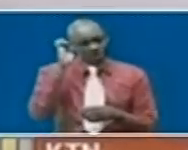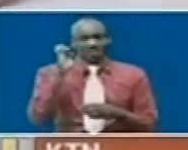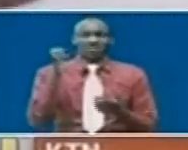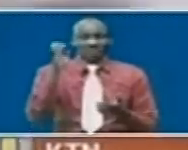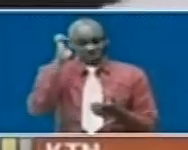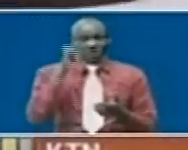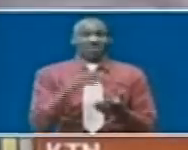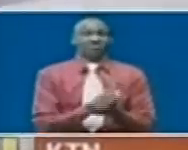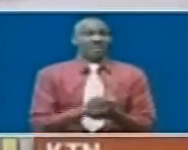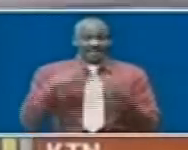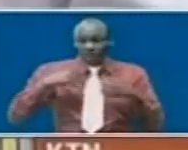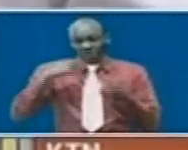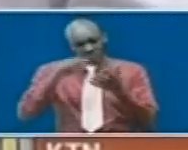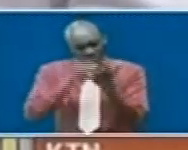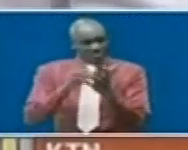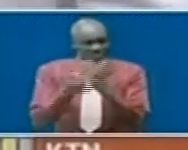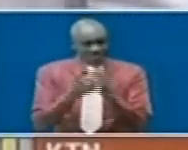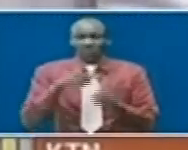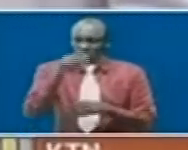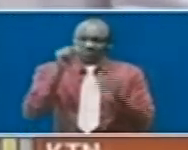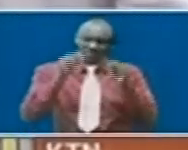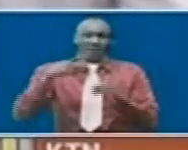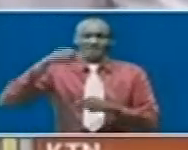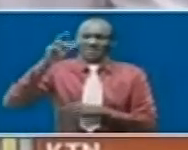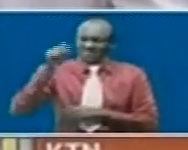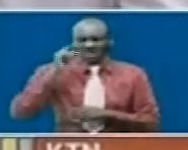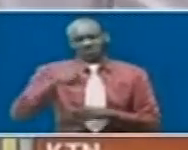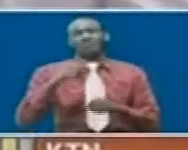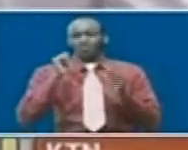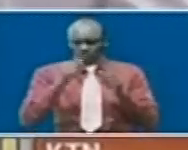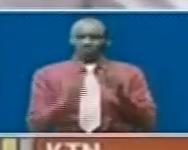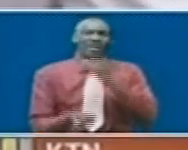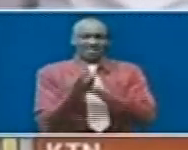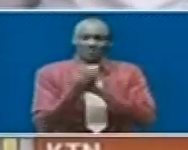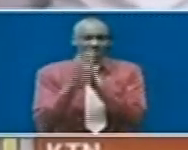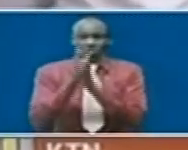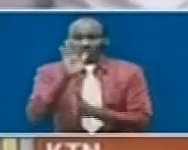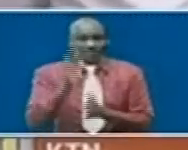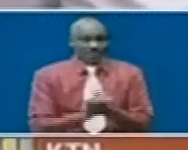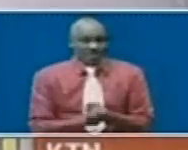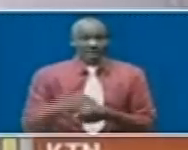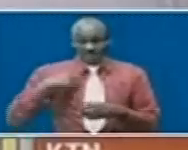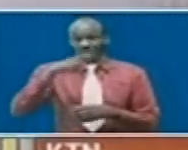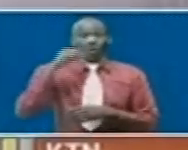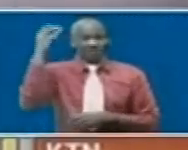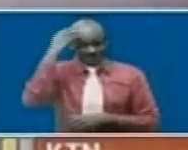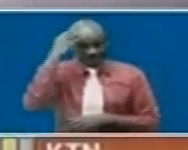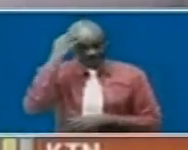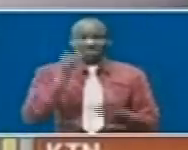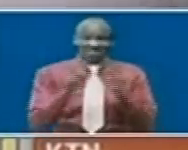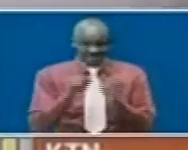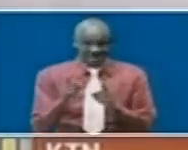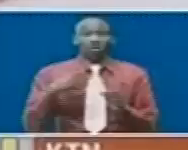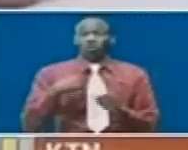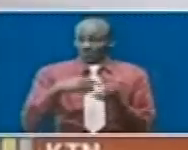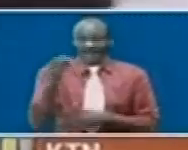Na baada ya ganga ganga za matibabu, angalau Peter alipata nafasi ya kusimulia yaliyojiri. Nilikuwa natoka Kitale